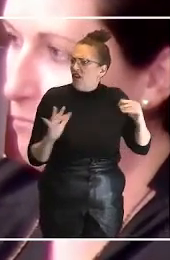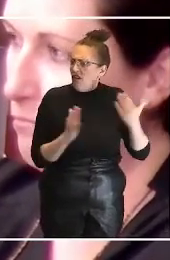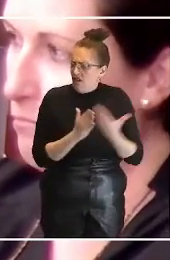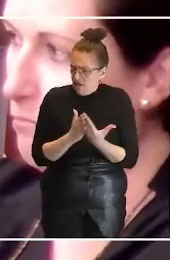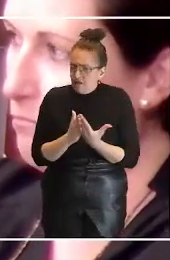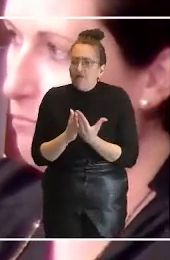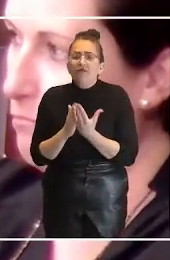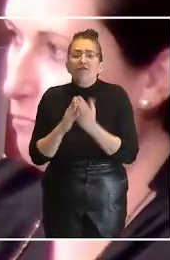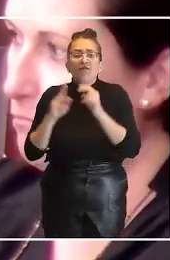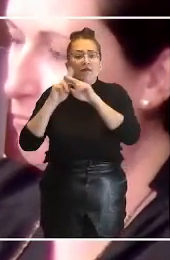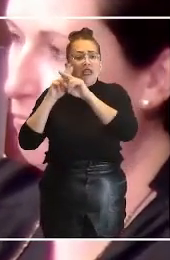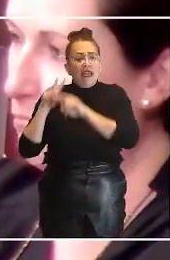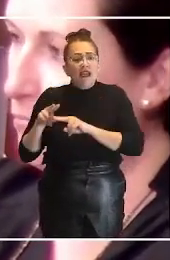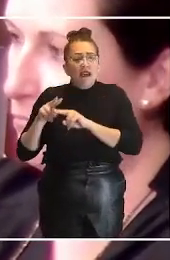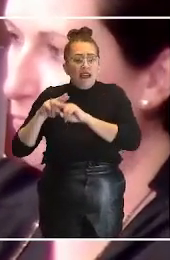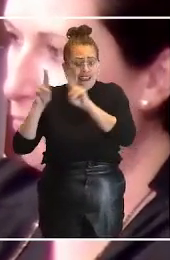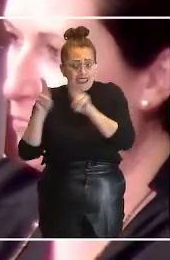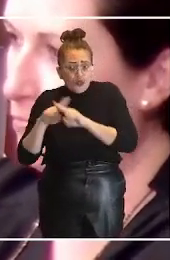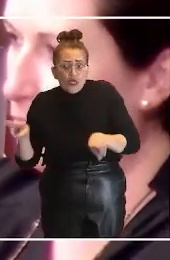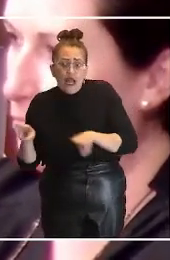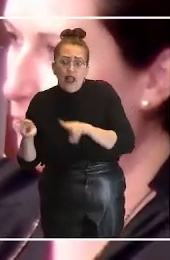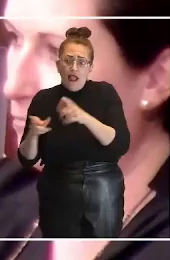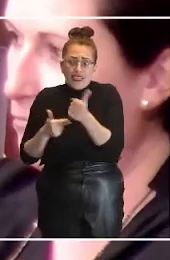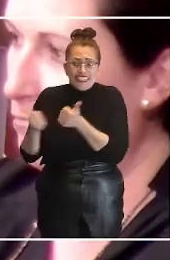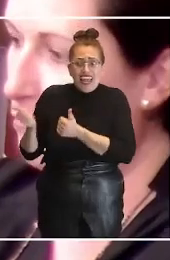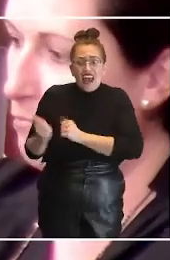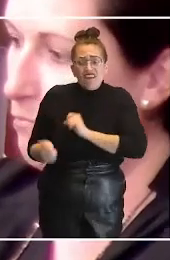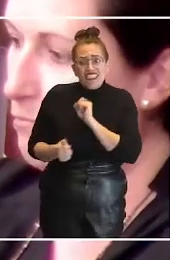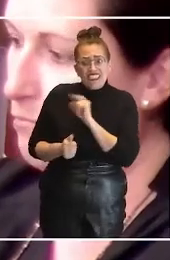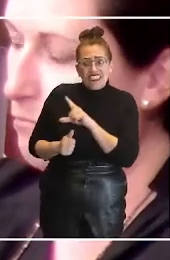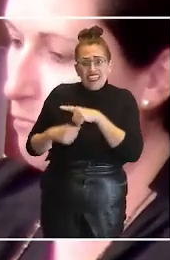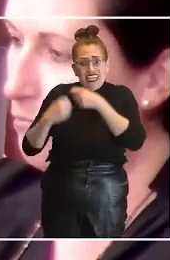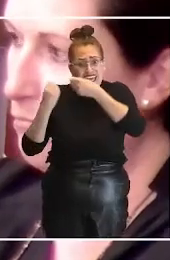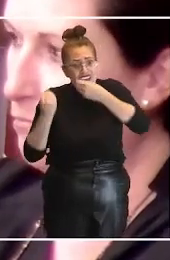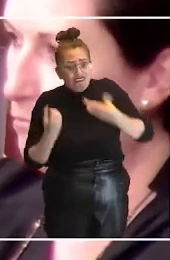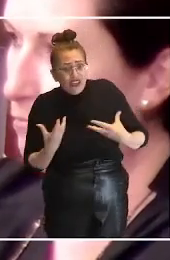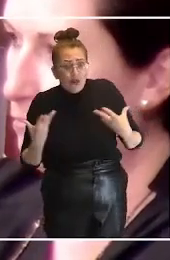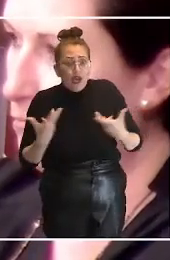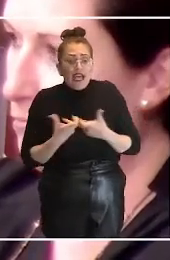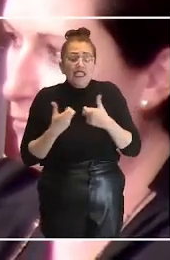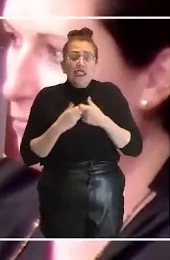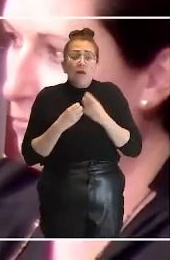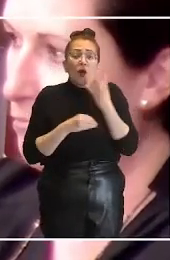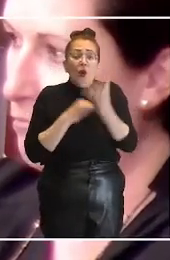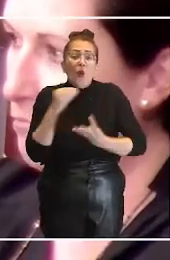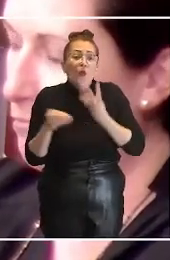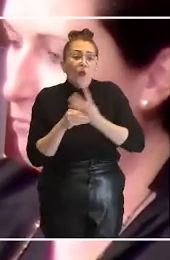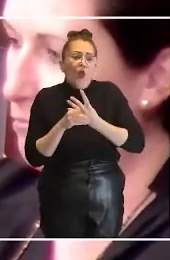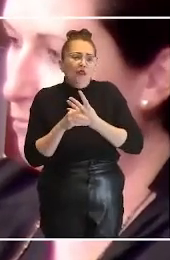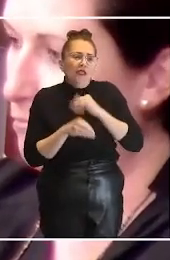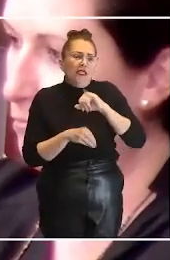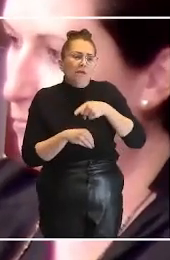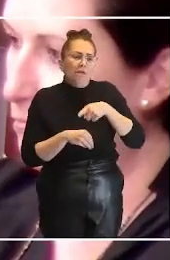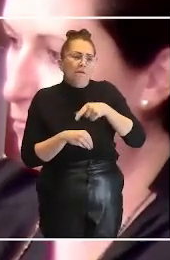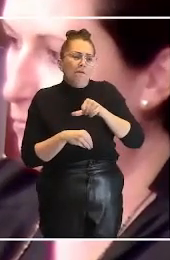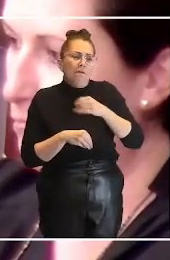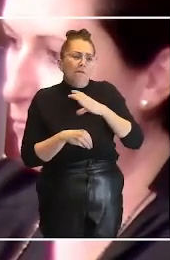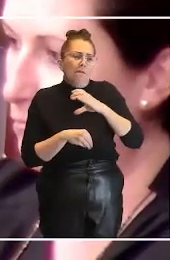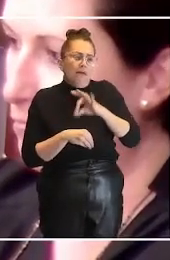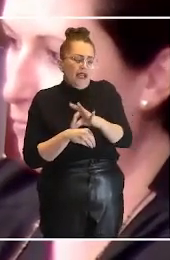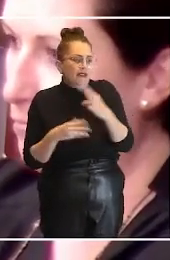service international de la ville à des événements qui font pourtant le rayonnement de notre ville. Je pense au World Impact Summit de mon collègue Nicolas Pereira qui est assis à ma